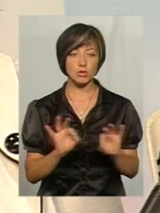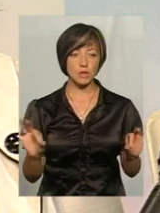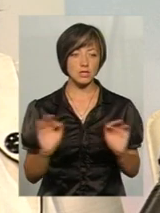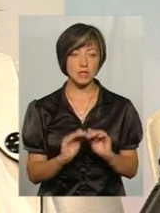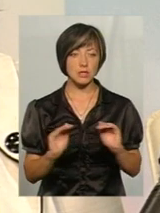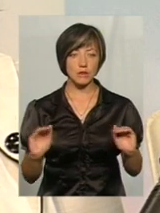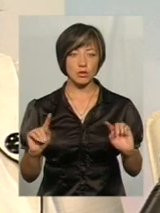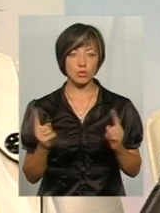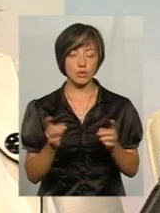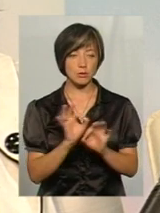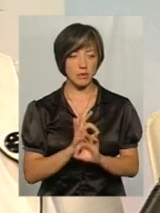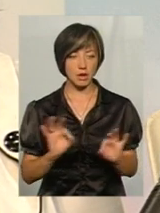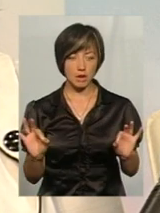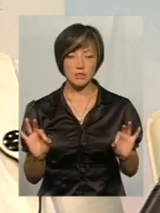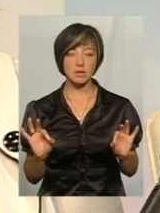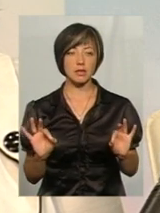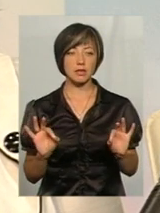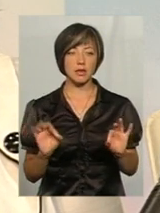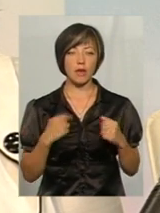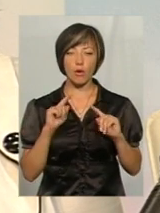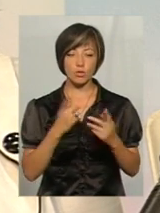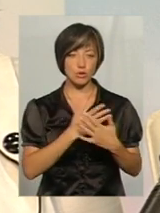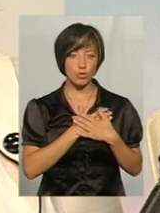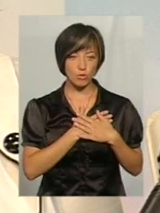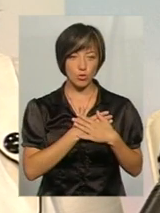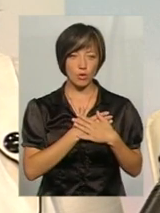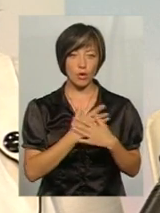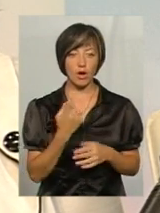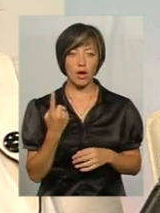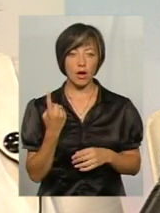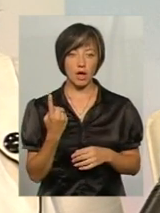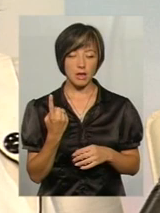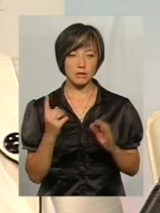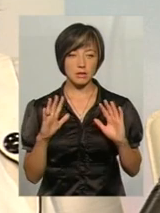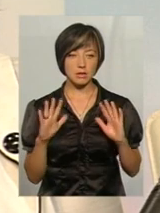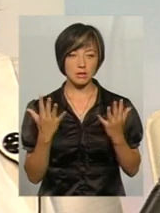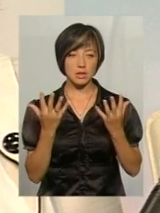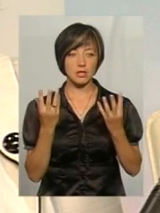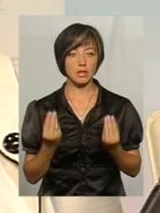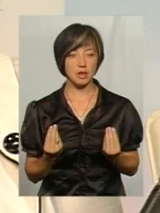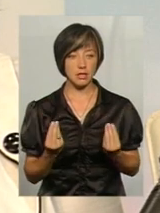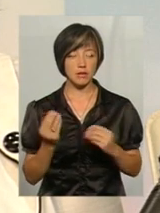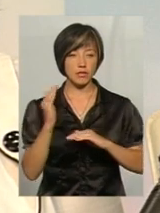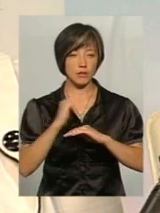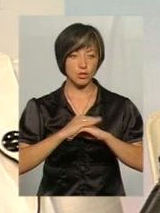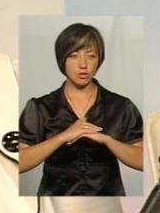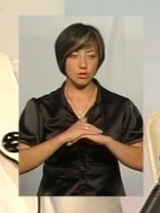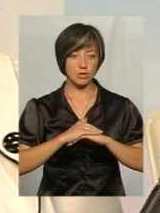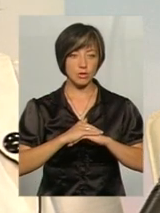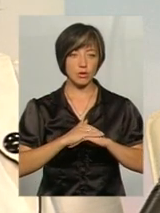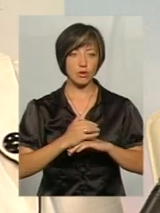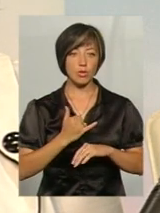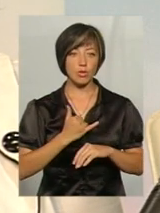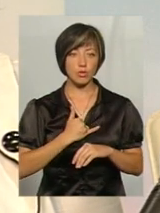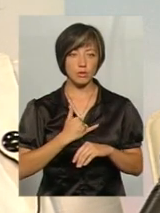дети, очень прекрасные. Я очень их люблю. Но один прекрасный день, вечер, у нас сосед